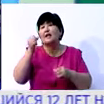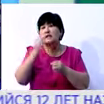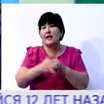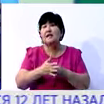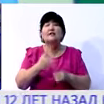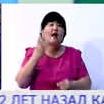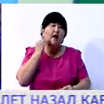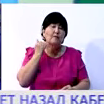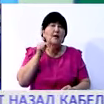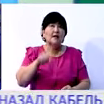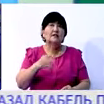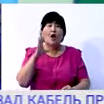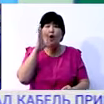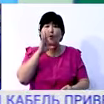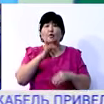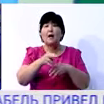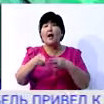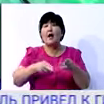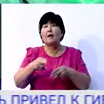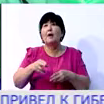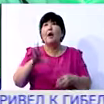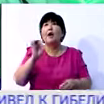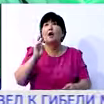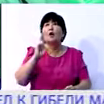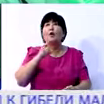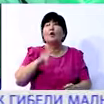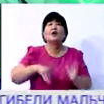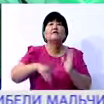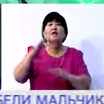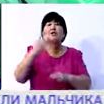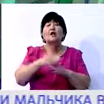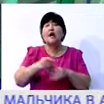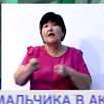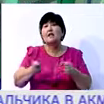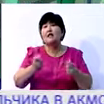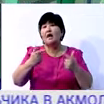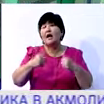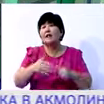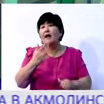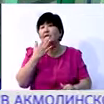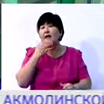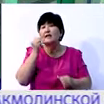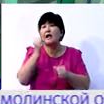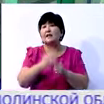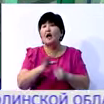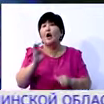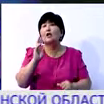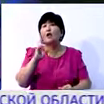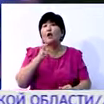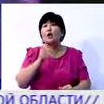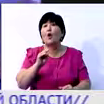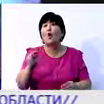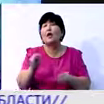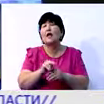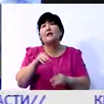Алматы. На этот раз успешно провел операцию онколог высшей категории, заведующий отделением Национального центра онкологии и